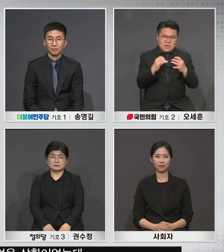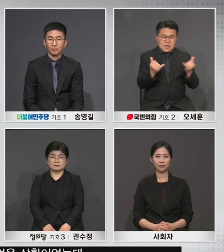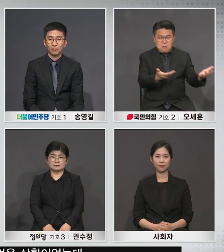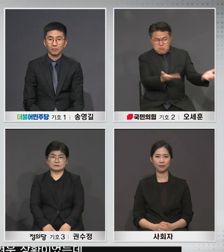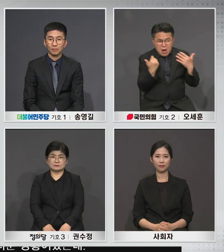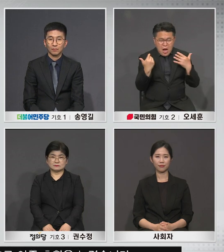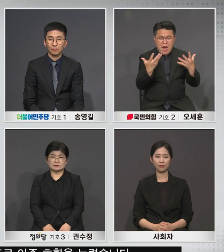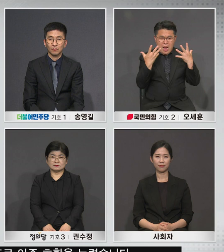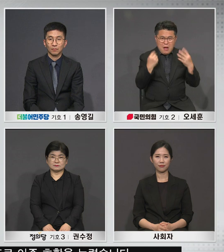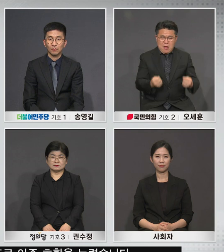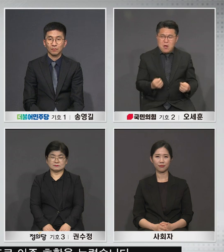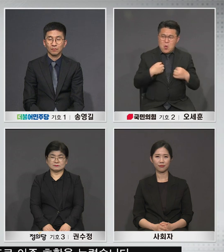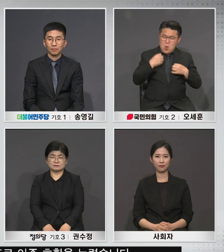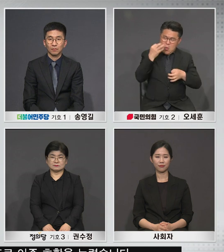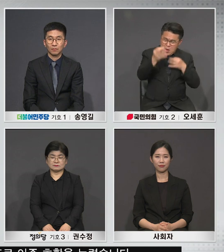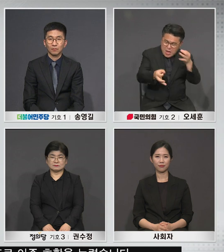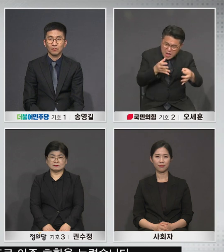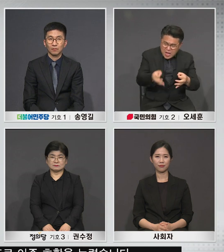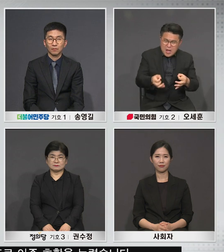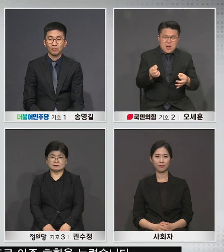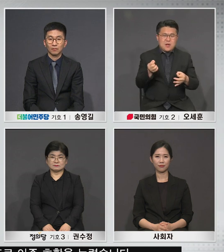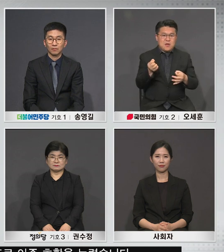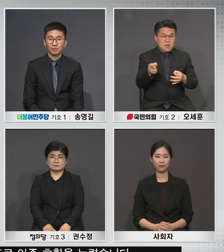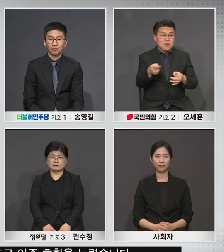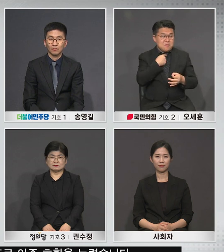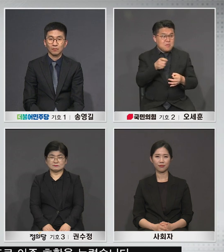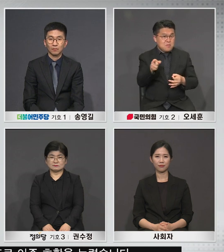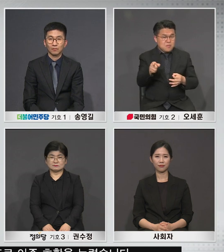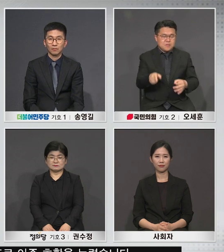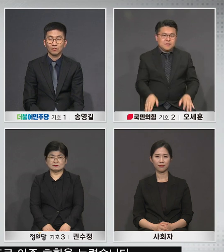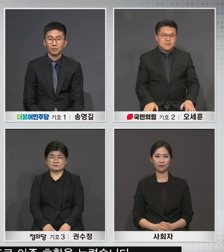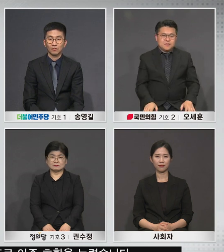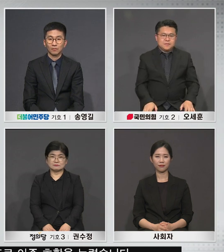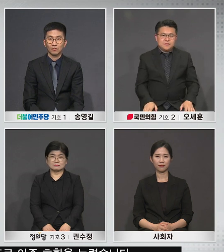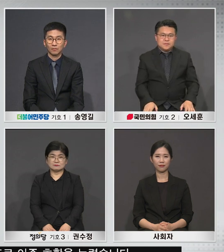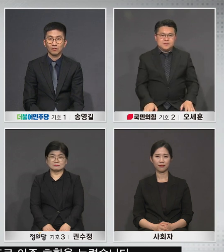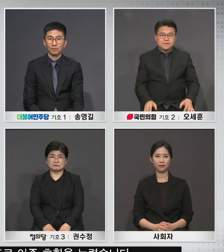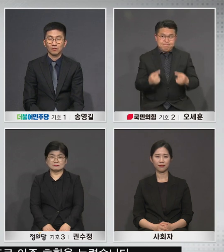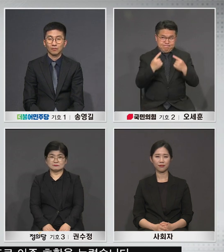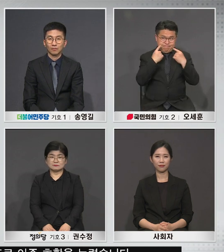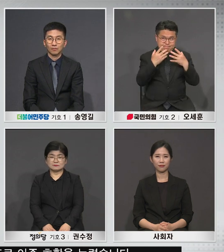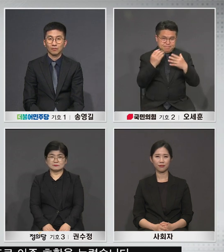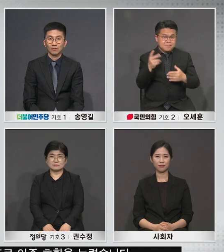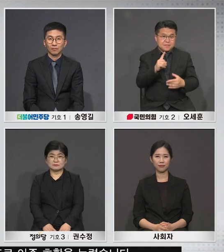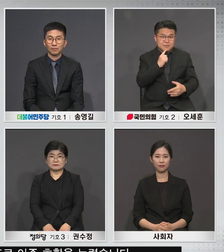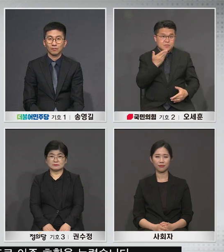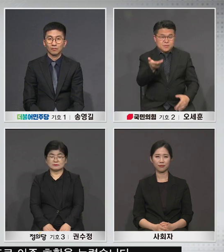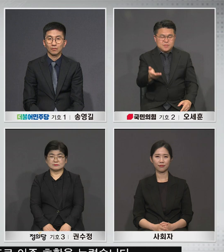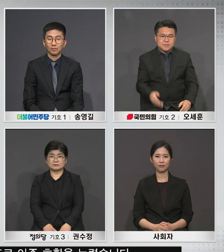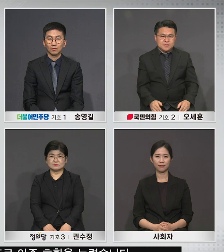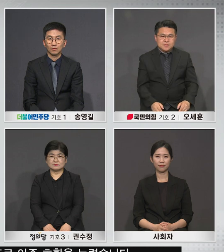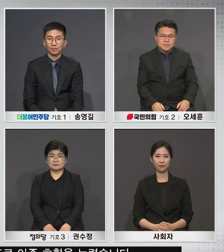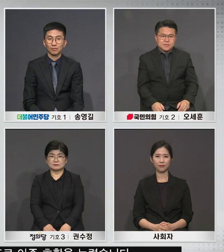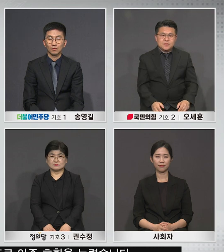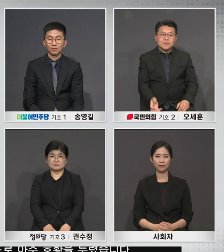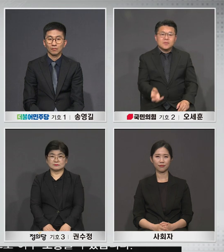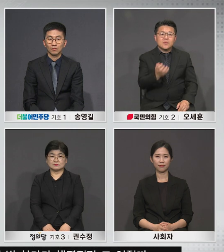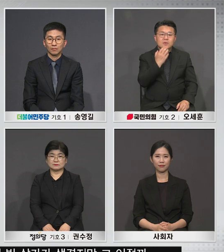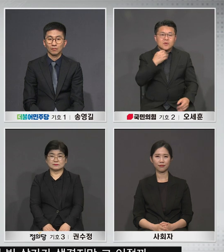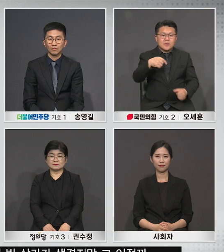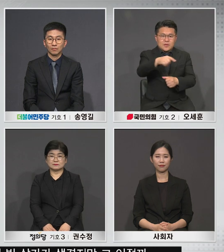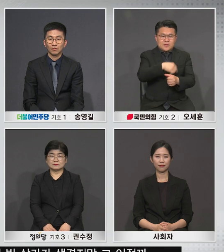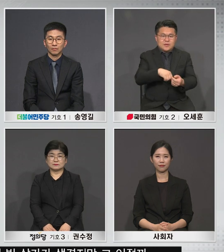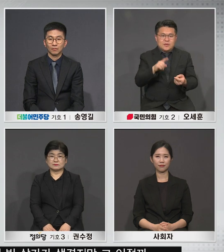끌어모으고 그 관광객들이 그곳에서 의류를 쇼핑했다는 사실을 분명하게 지적하겠고요. 역시 서울 사정에는